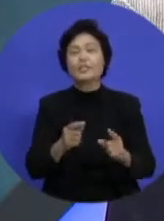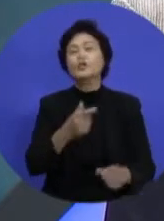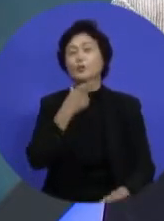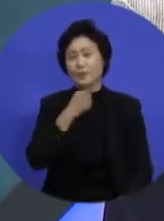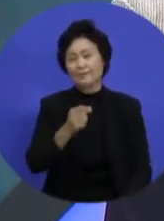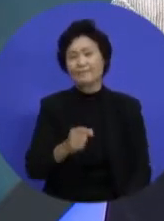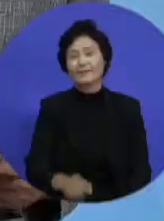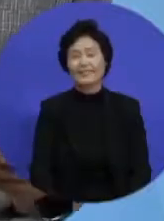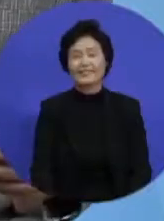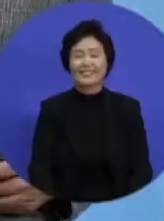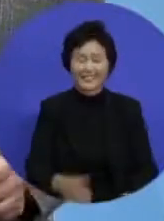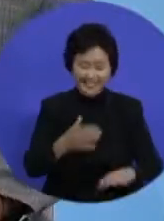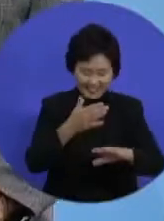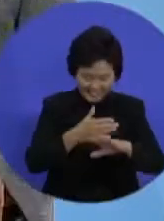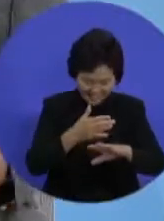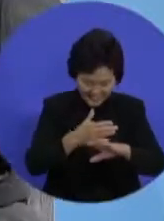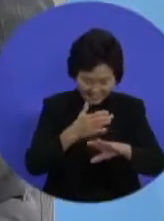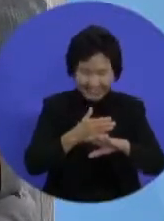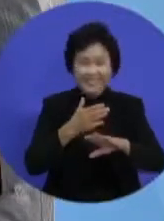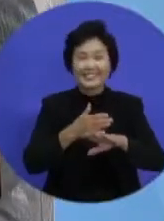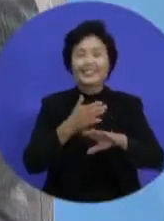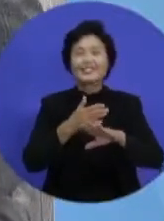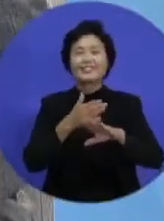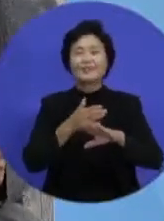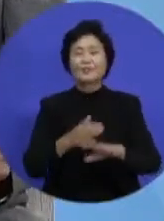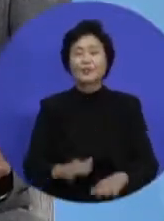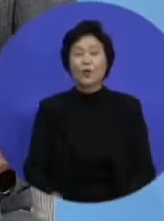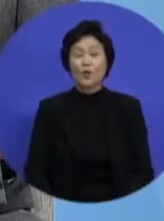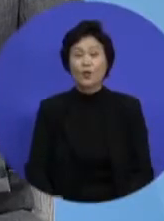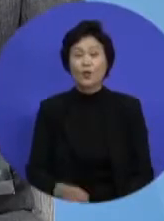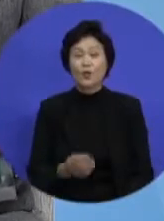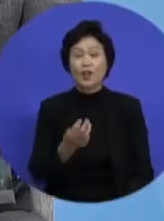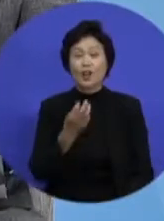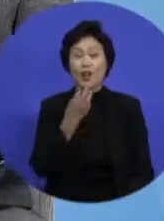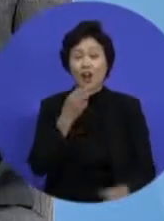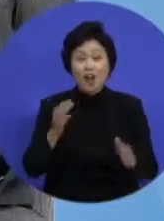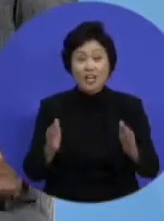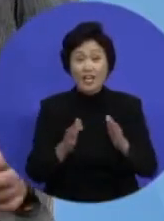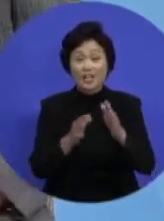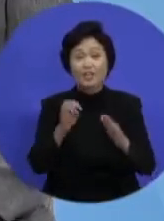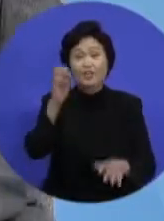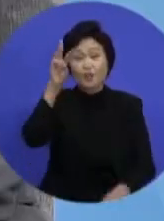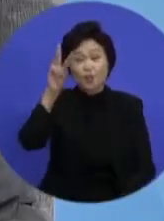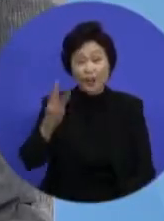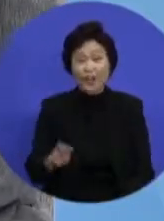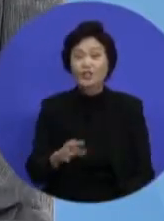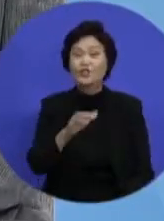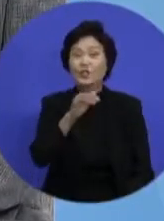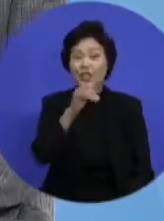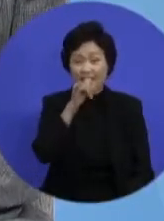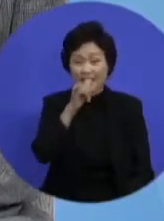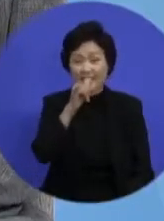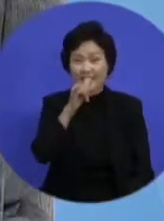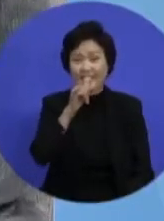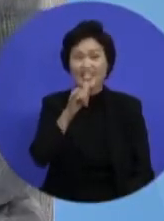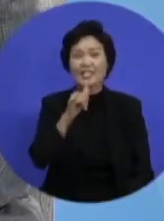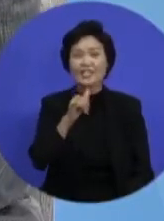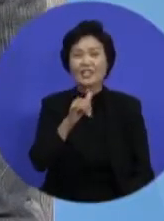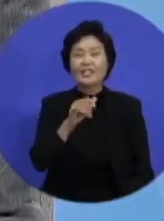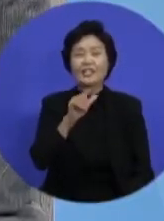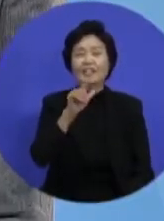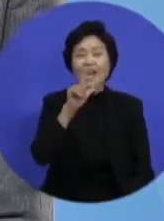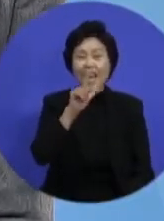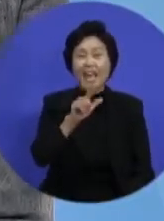아멘. 네. 네. 고맙습니다. 아, 감사합니다. 오늘 저 경기도 광주에 있는 진세골 안에 있는